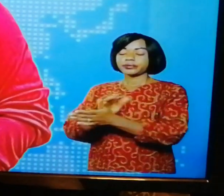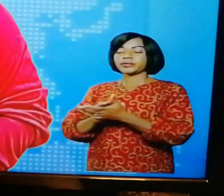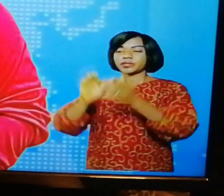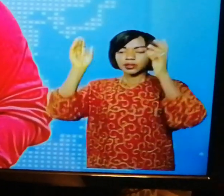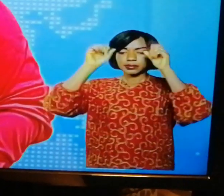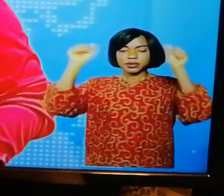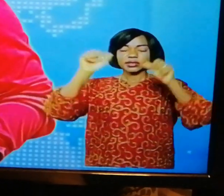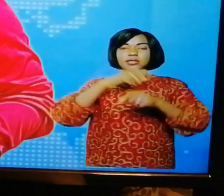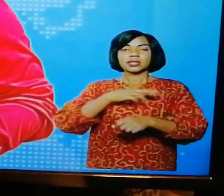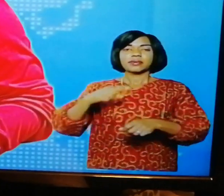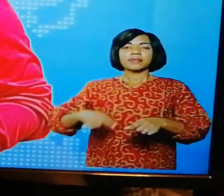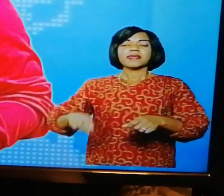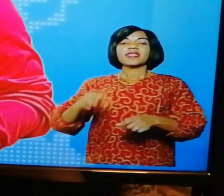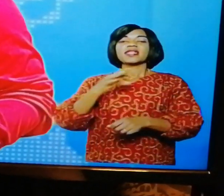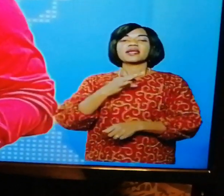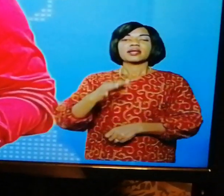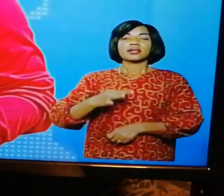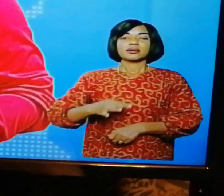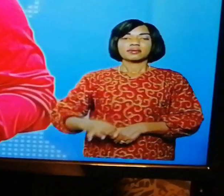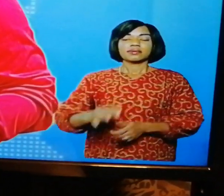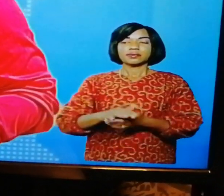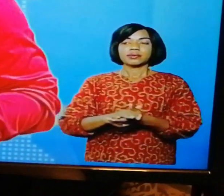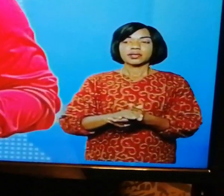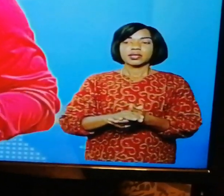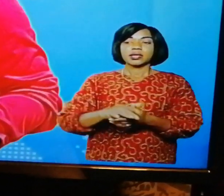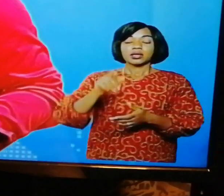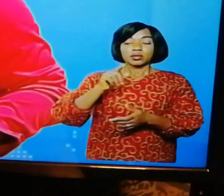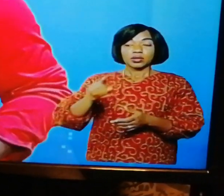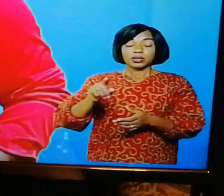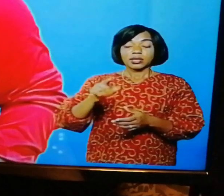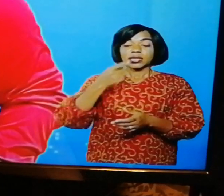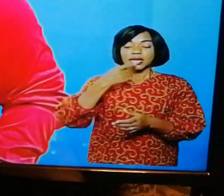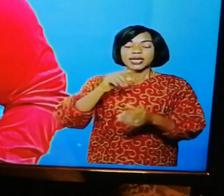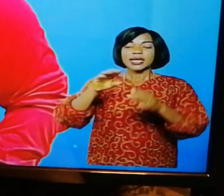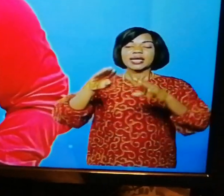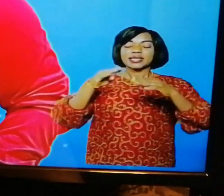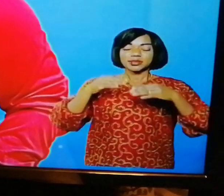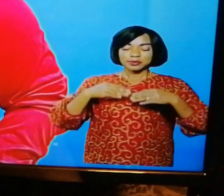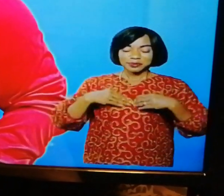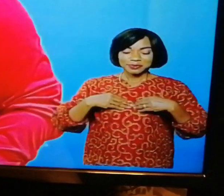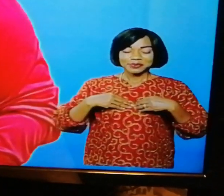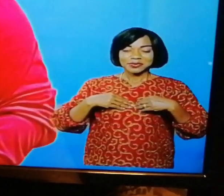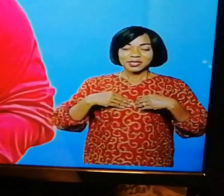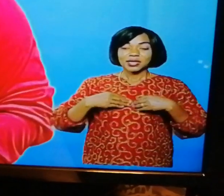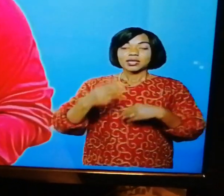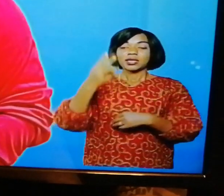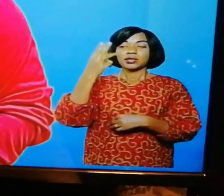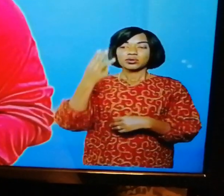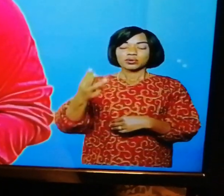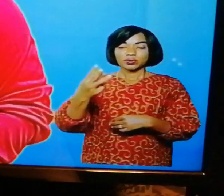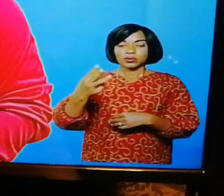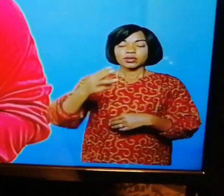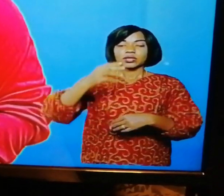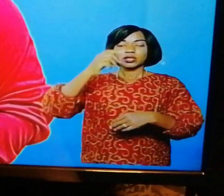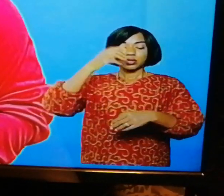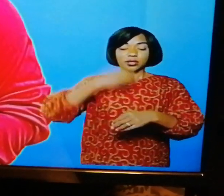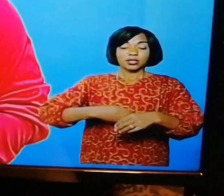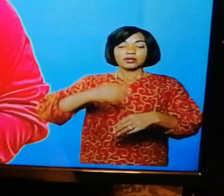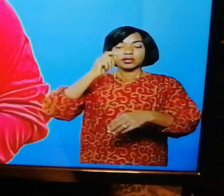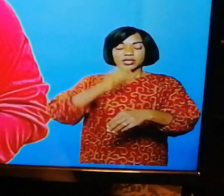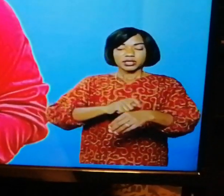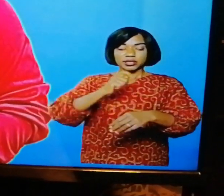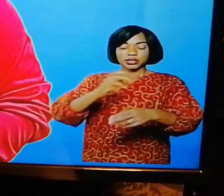de la République, Félix Antoine Tshisekedi Tshilombo, a pris acte au desserrement des trois juges de la Cour constitutionnelle nommés le 17